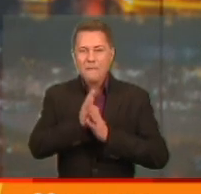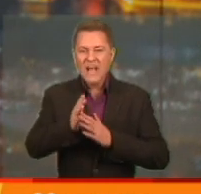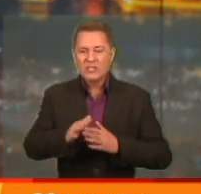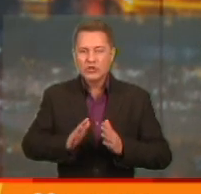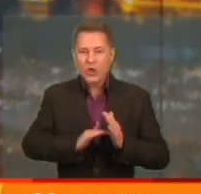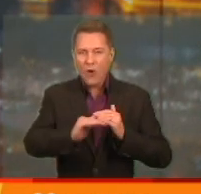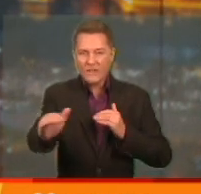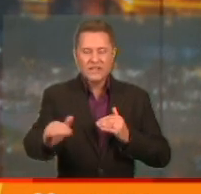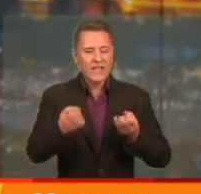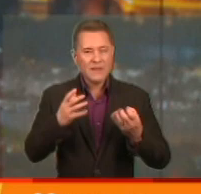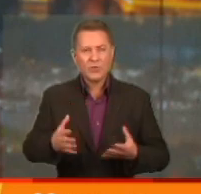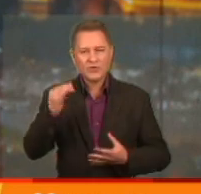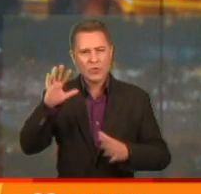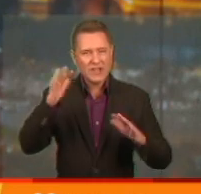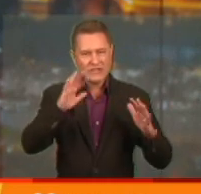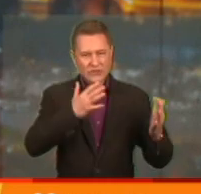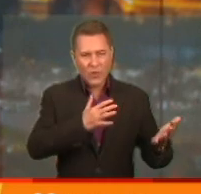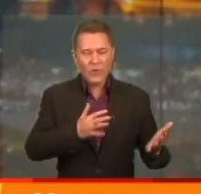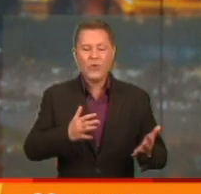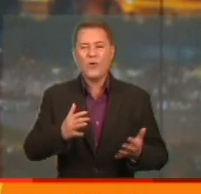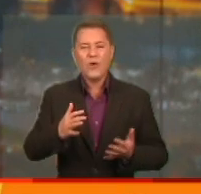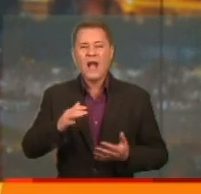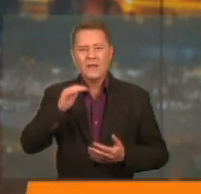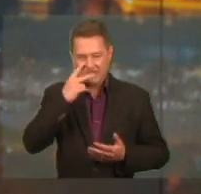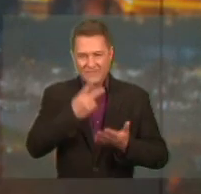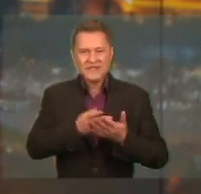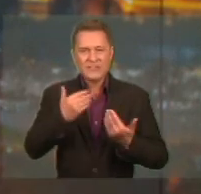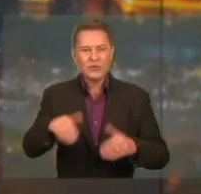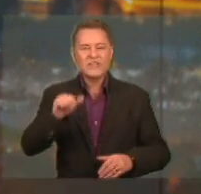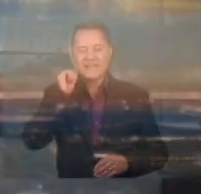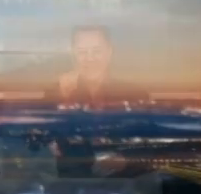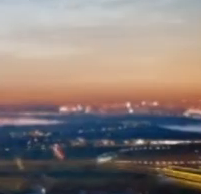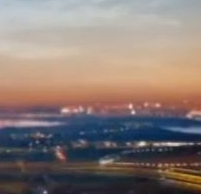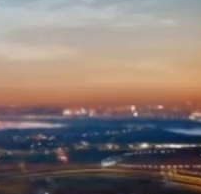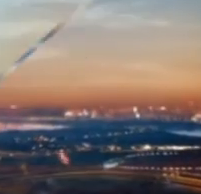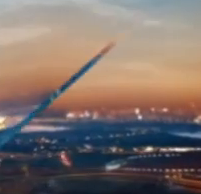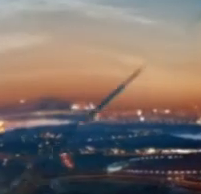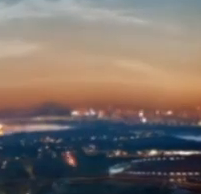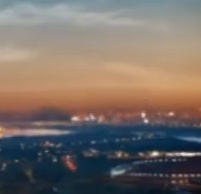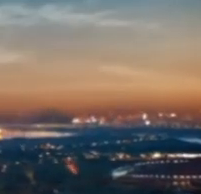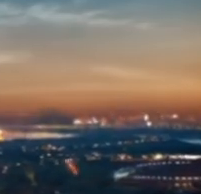Його непросту історію сповно клопотів і непорозумінь дивіться у вікнах вже завтра.